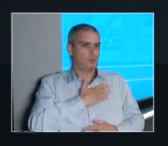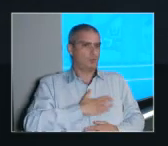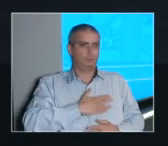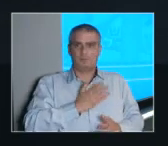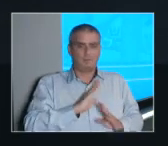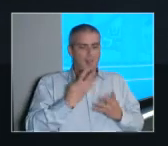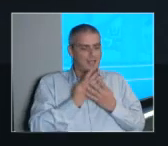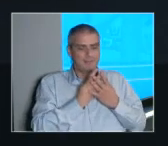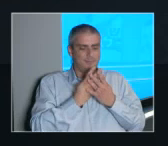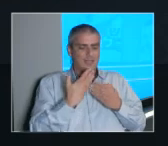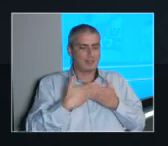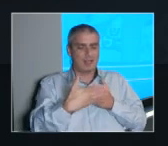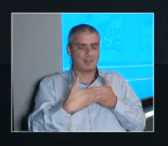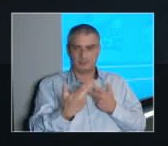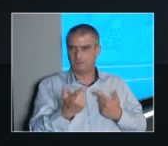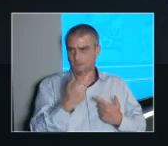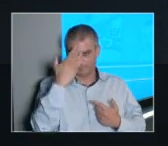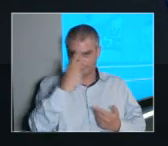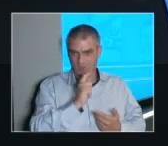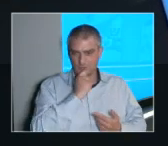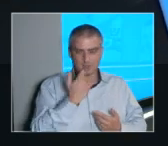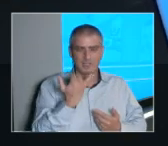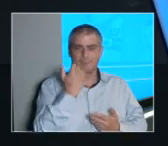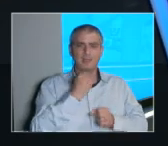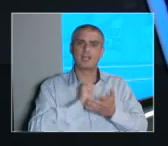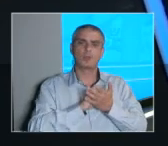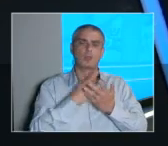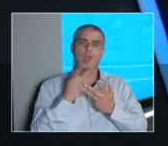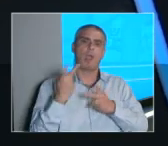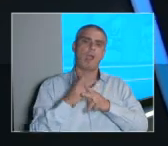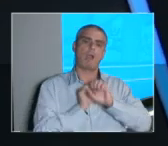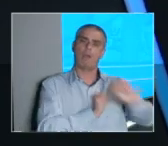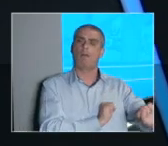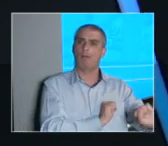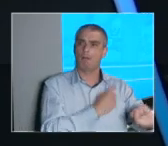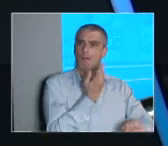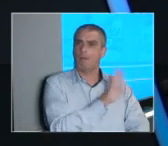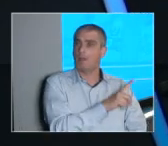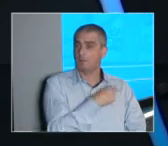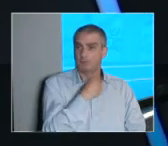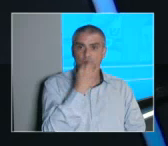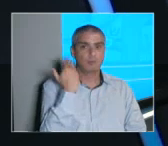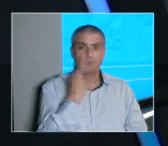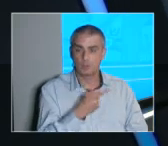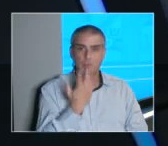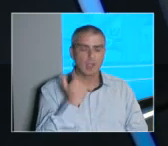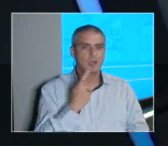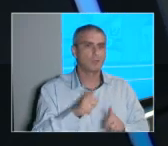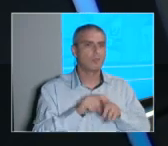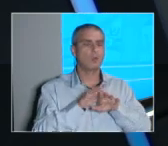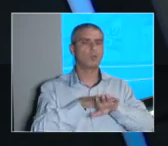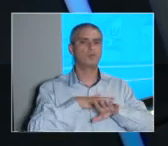בלי פילטרים. עכשיו, זה לא סוד שהעיתונות בארץ תמיד יצגה צד אחד של המפה, ואני רוצה לחזור איתך למה ששאלתי קודם, והייתה איזושהי